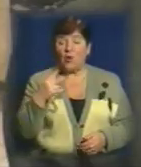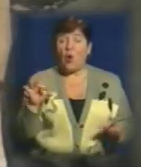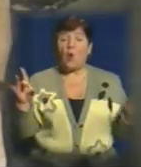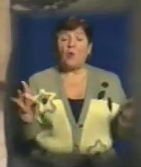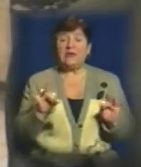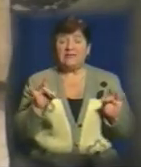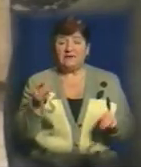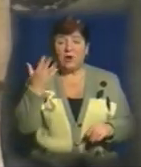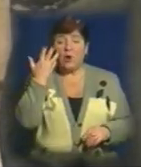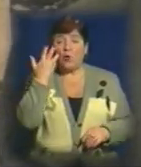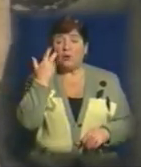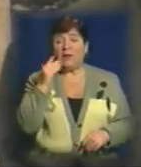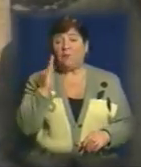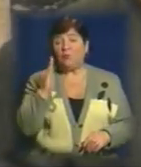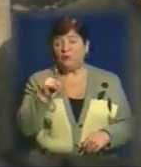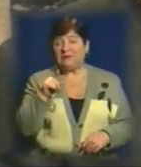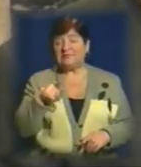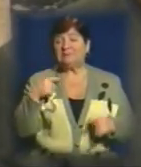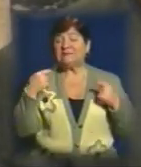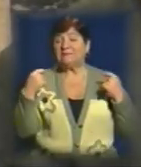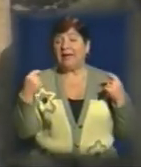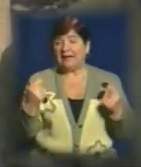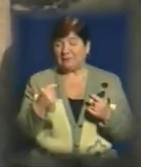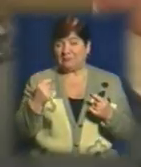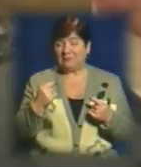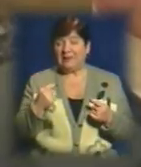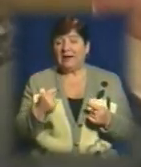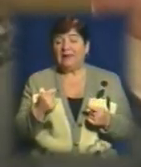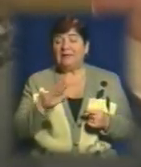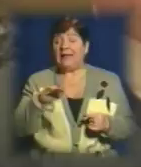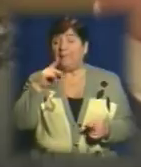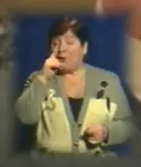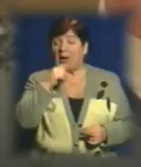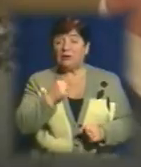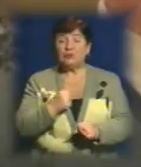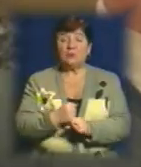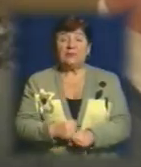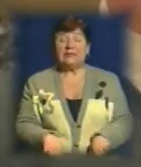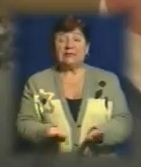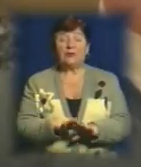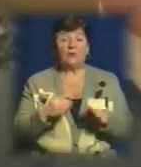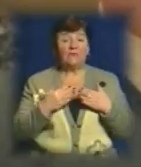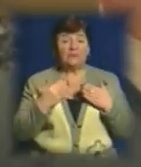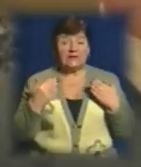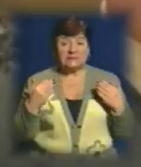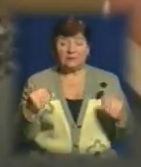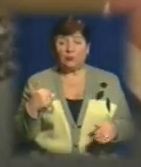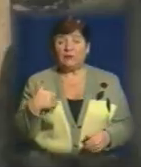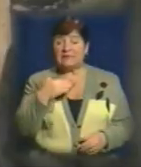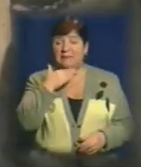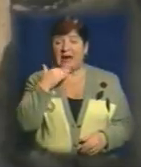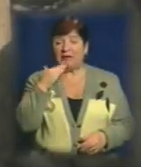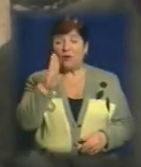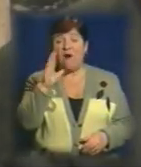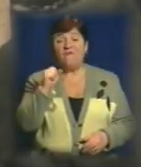всі будуть насищені цим святом, непогано би зробити таку виставку. У нас багато Василів.